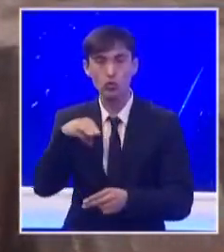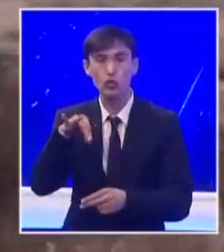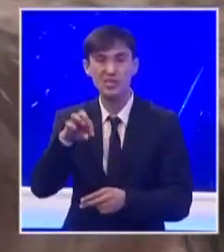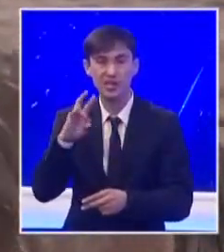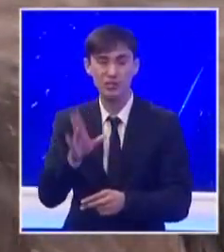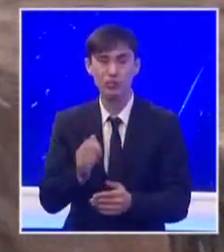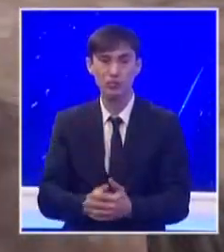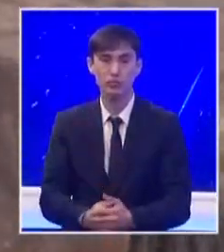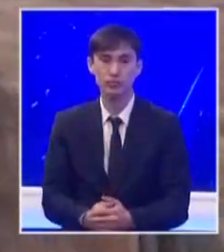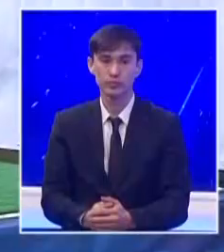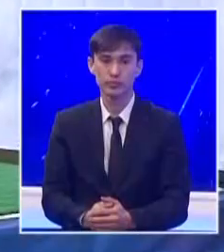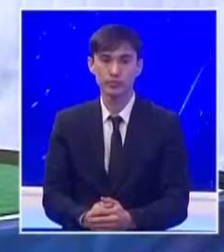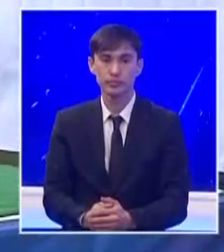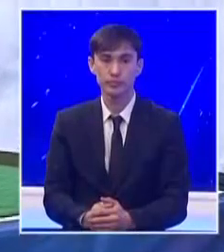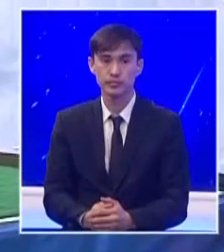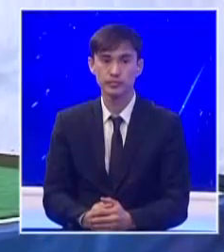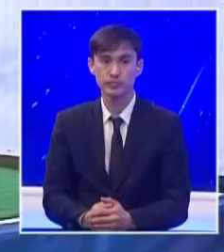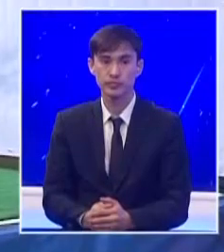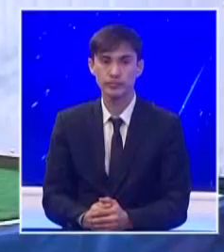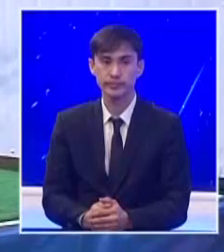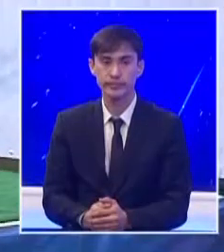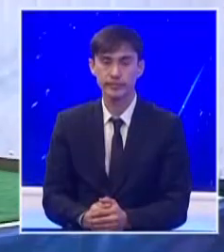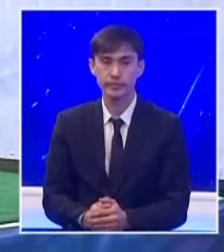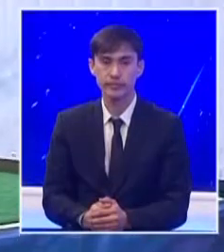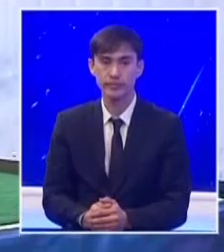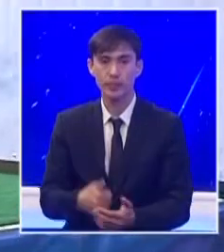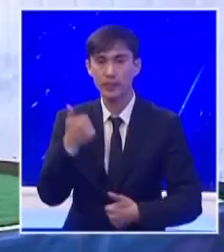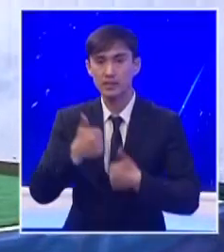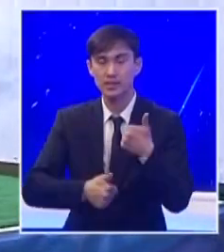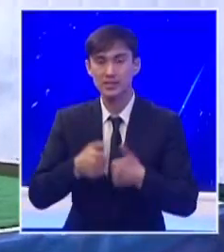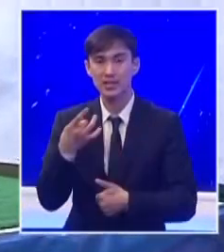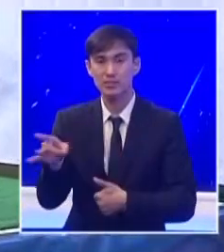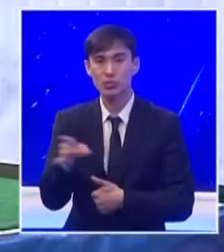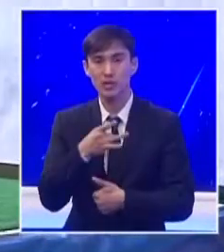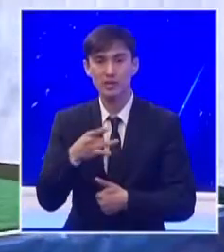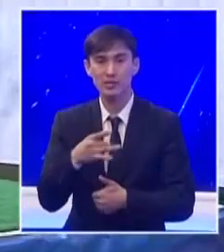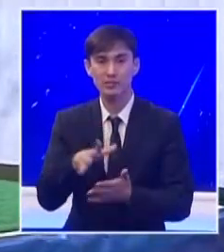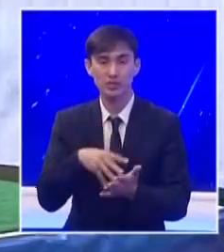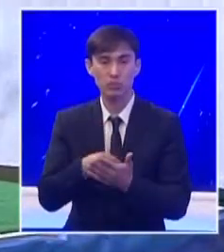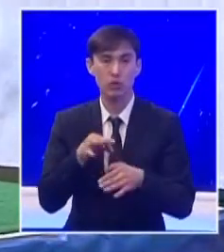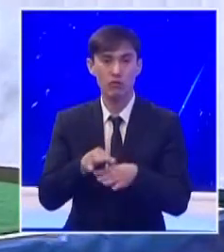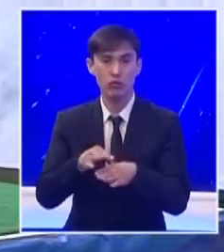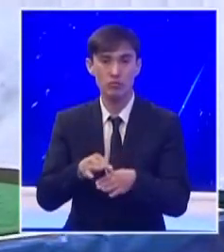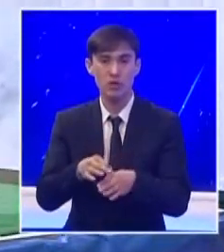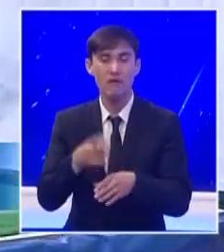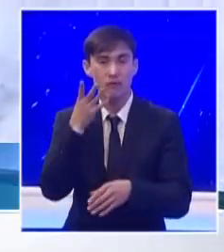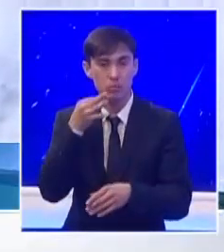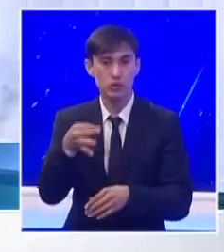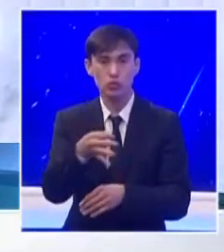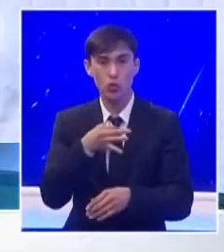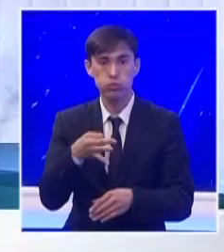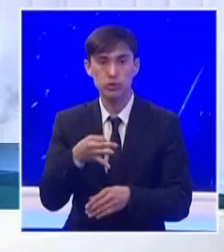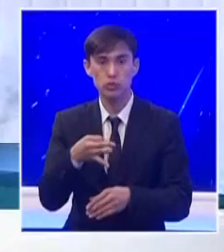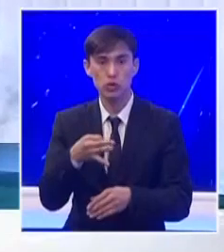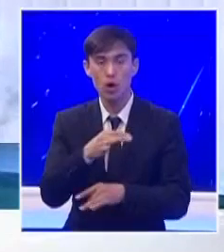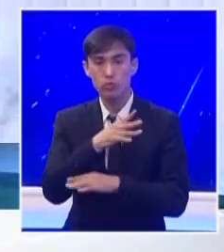Туркестане. Алмата область, да? Состязания республиканского значения мы проводим именно в Алматинской области уже